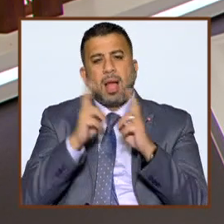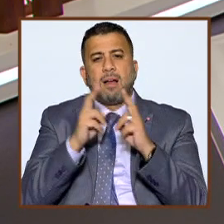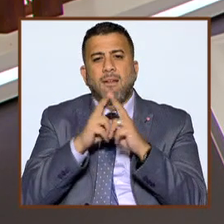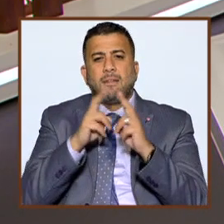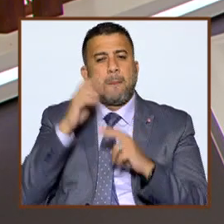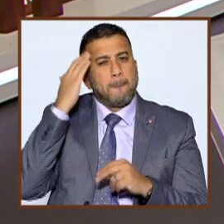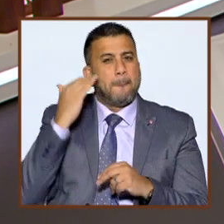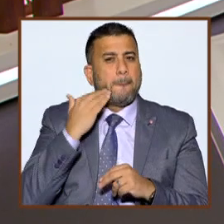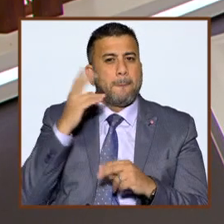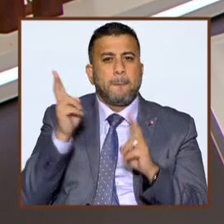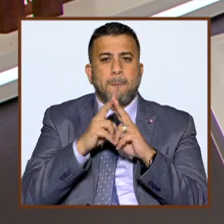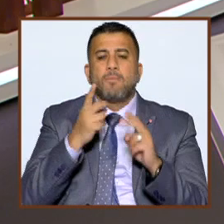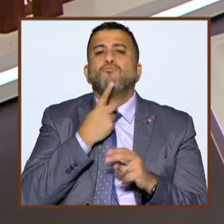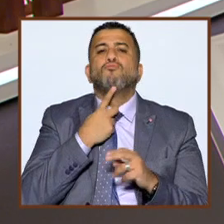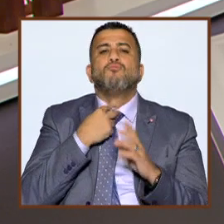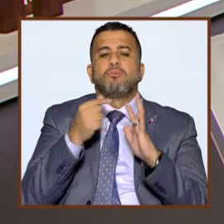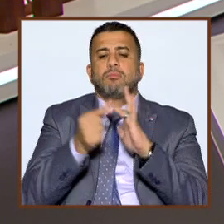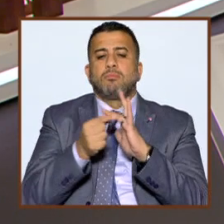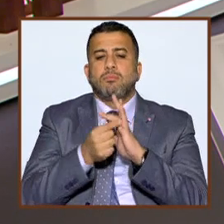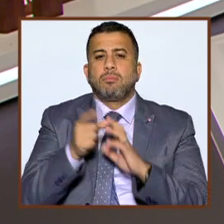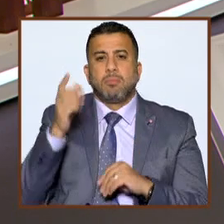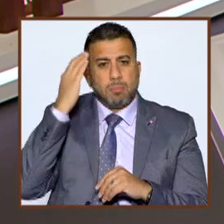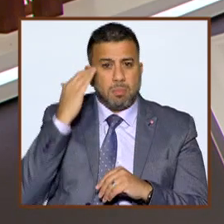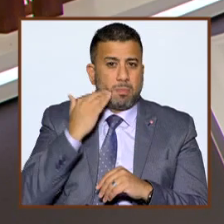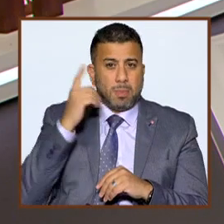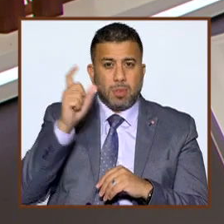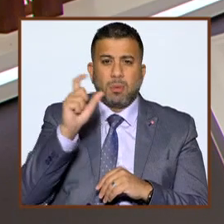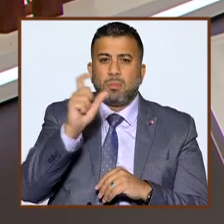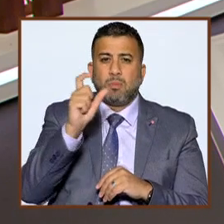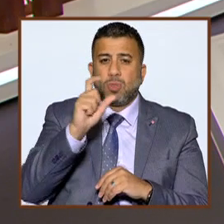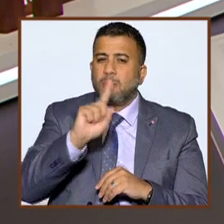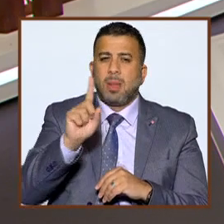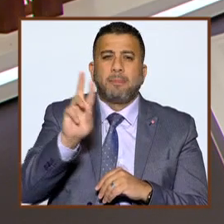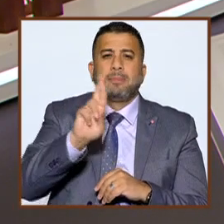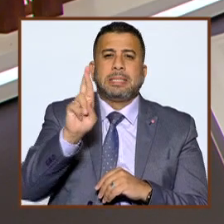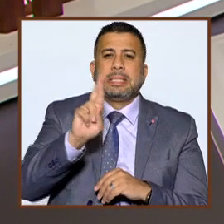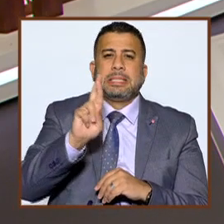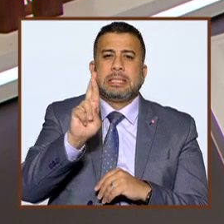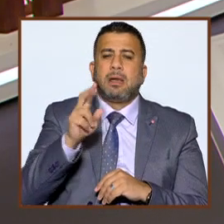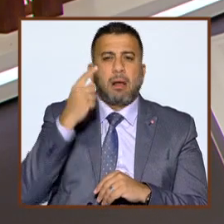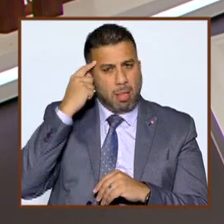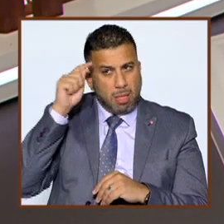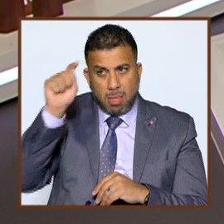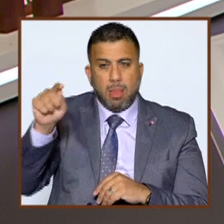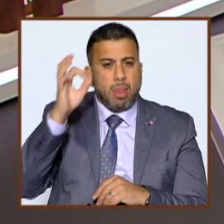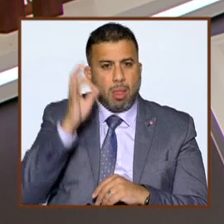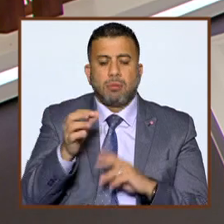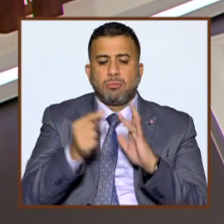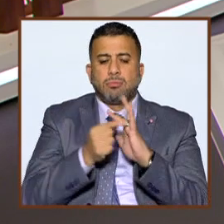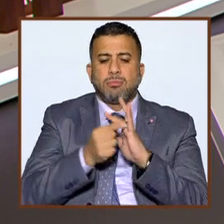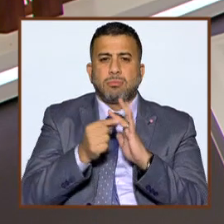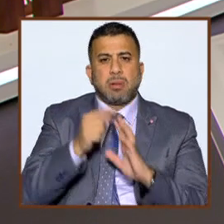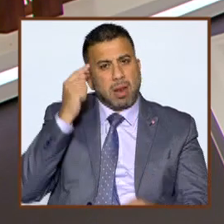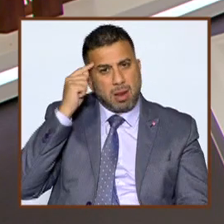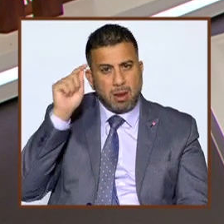وأنه بده يتزوجها وهي مشركة يعني مو مسلمة فنحن رفضنا وقال هي وما في غيرها، والآخر على